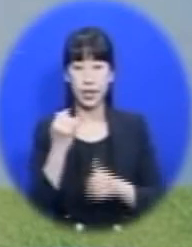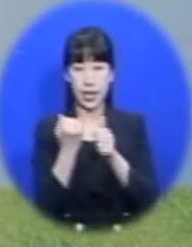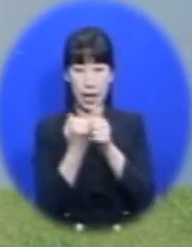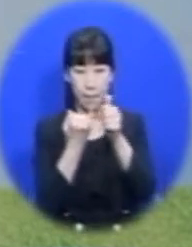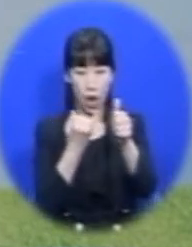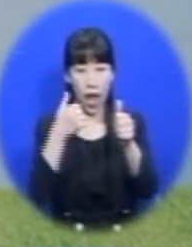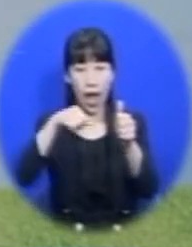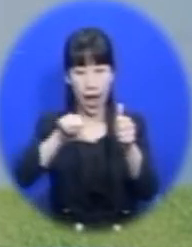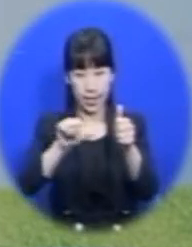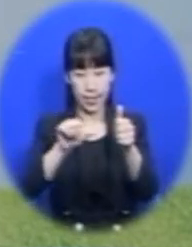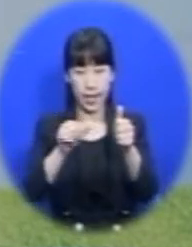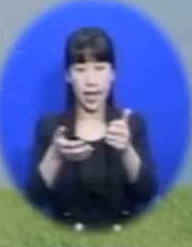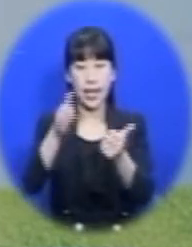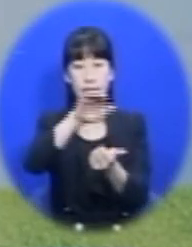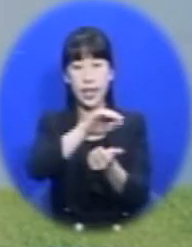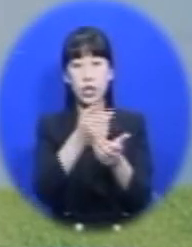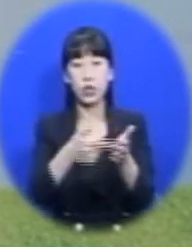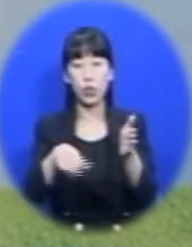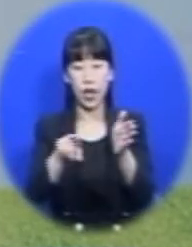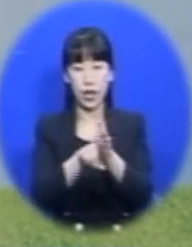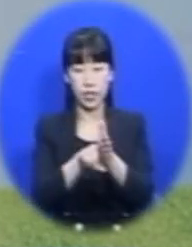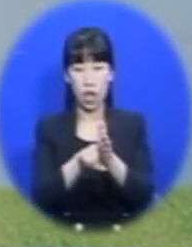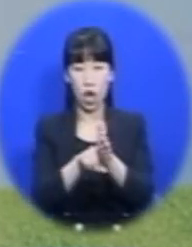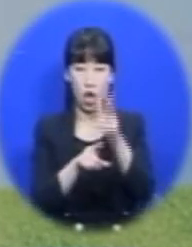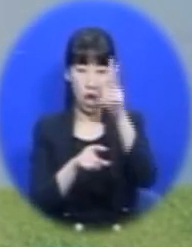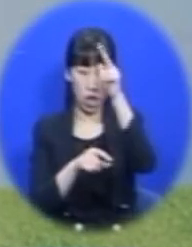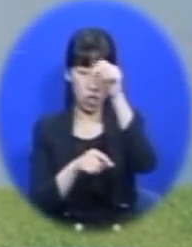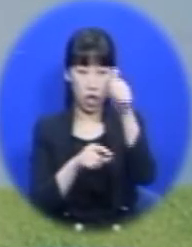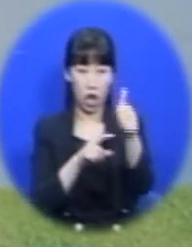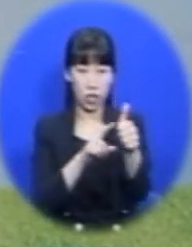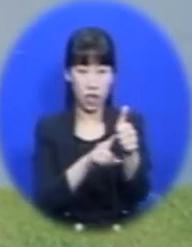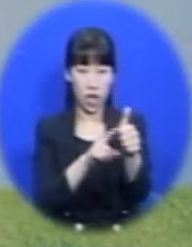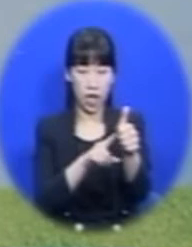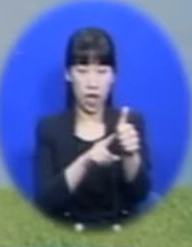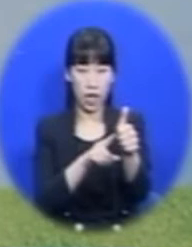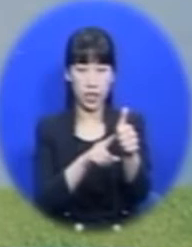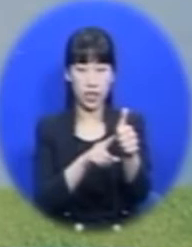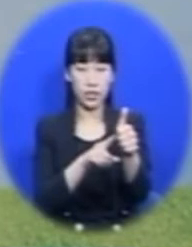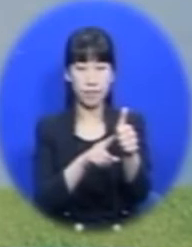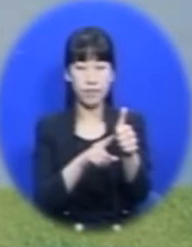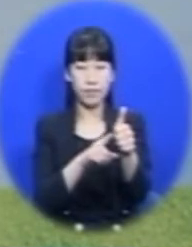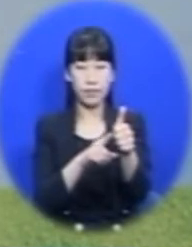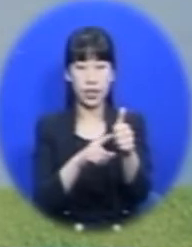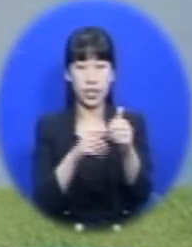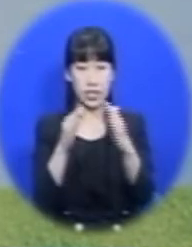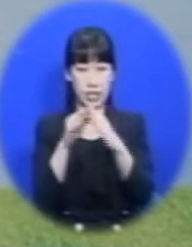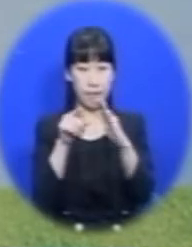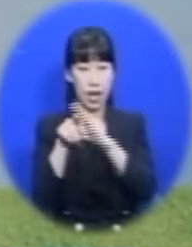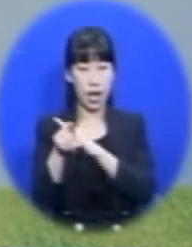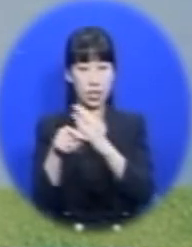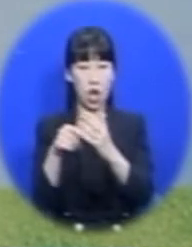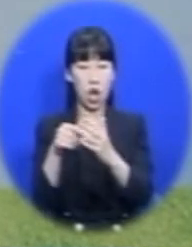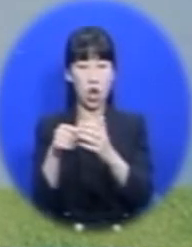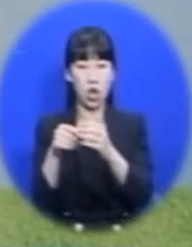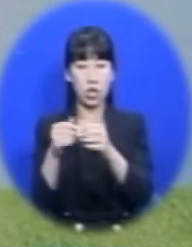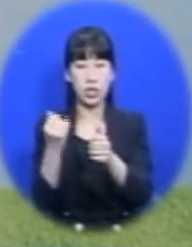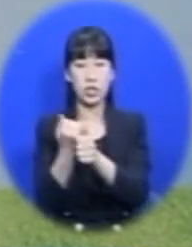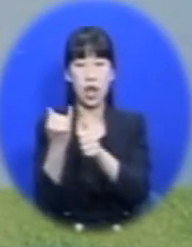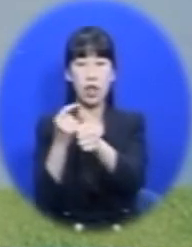아들의 장례를 치르기 위해서 반드 브렉시가 남편의 시신을 불태운 장소로 가서 그 죄를